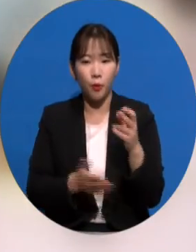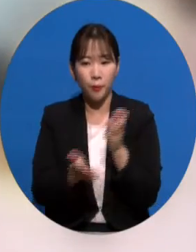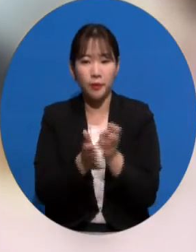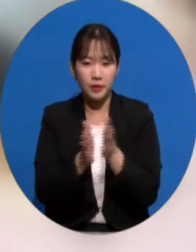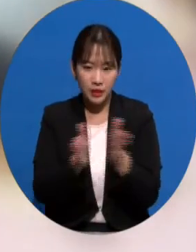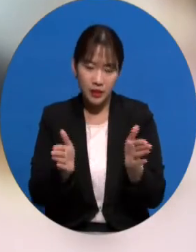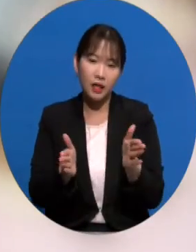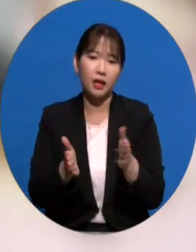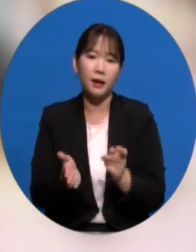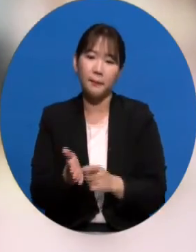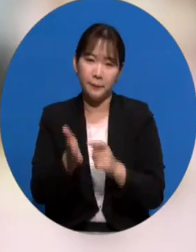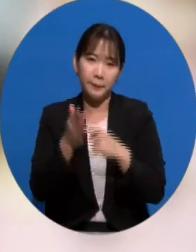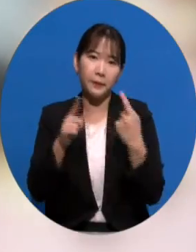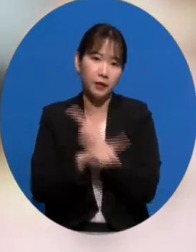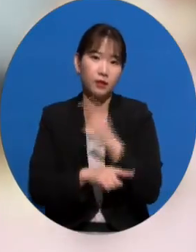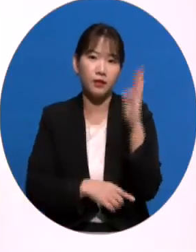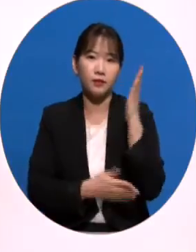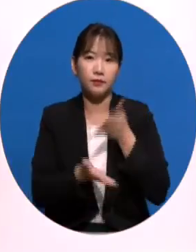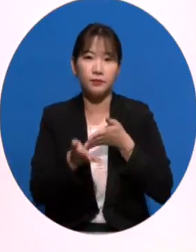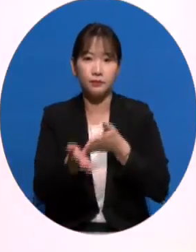대책의 시급하다고 주장했습니다